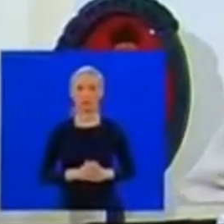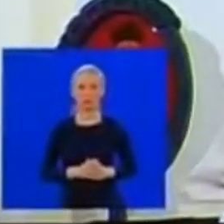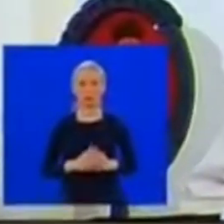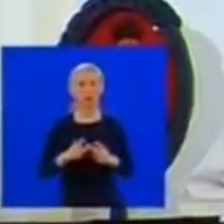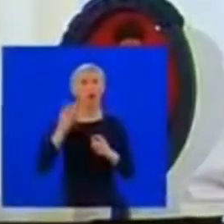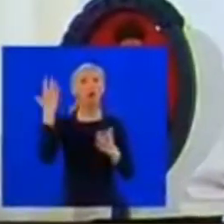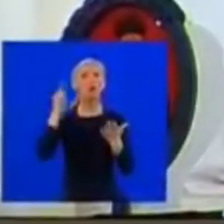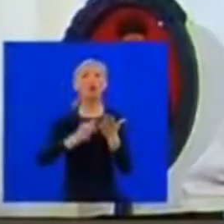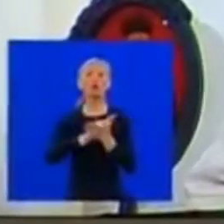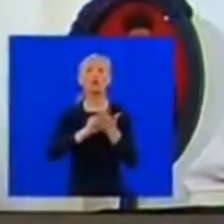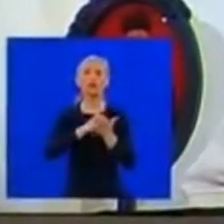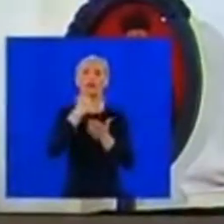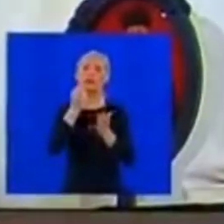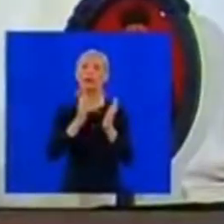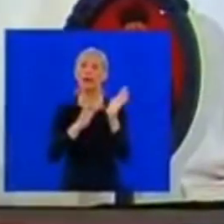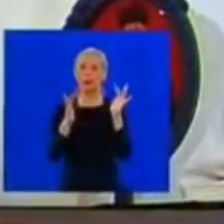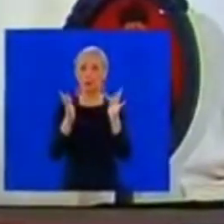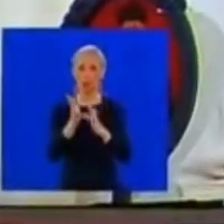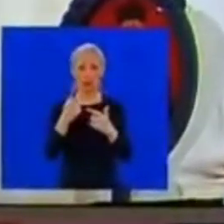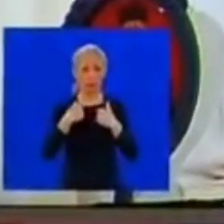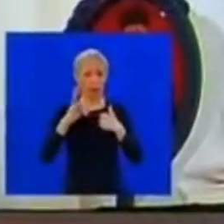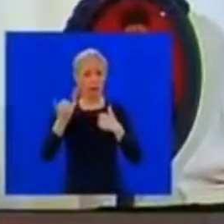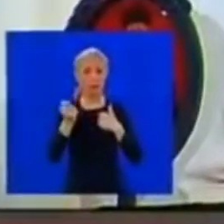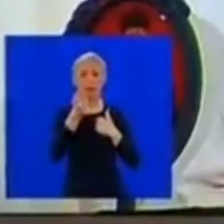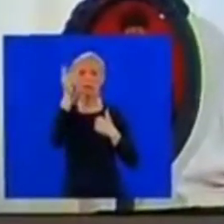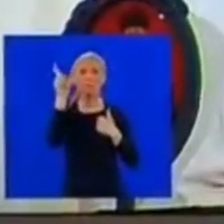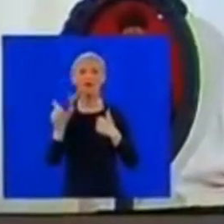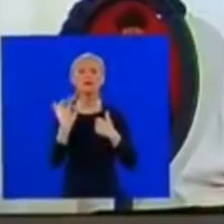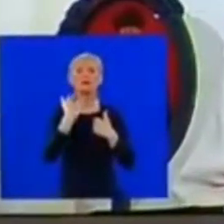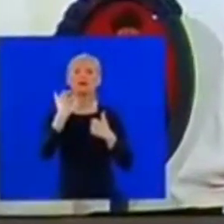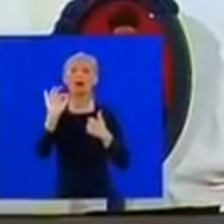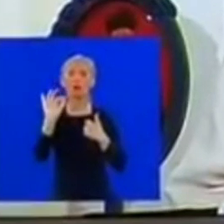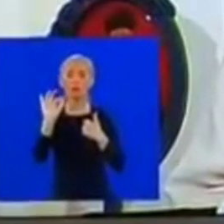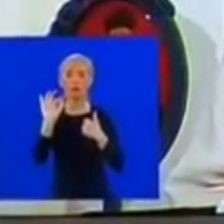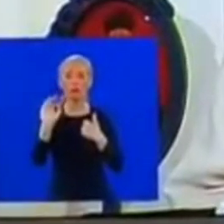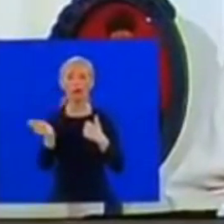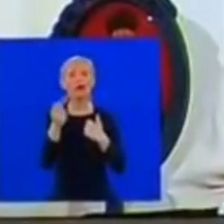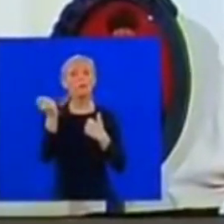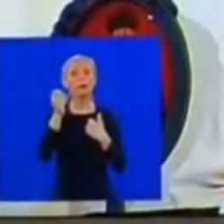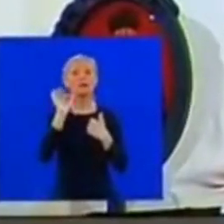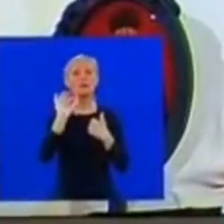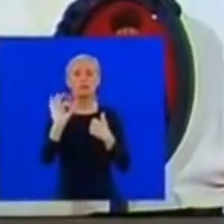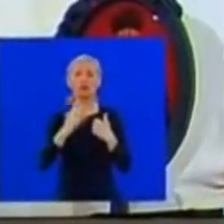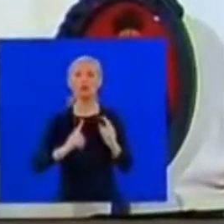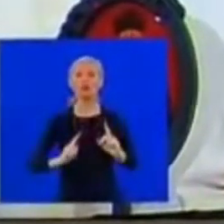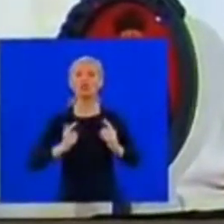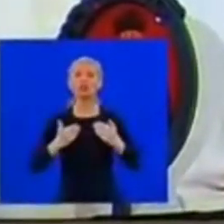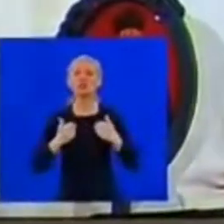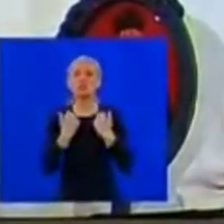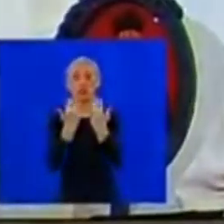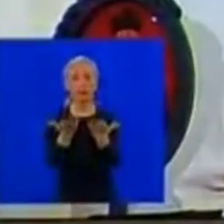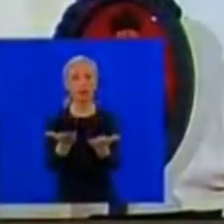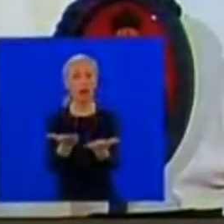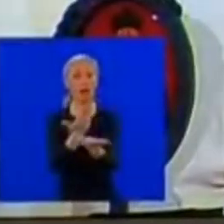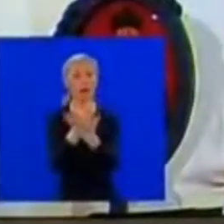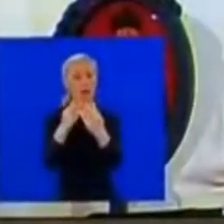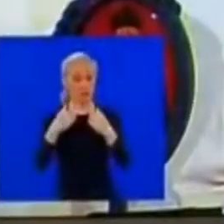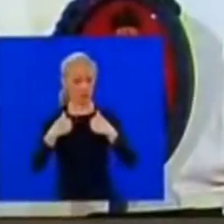U ono vrijeme reče Isus, ja sam pastir dobri. Pastir dobri život svoj polaže za